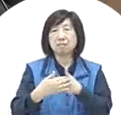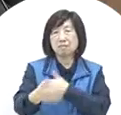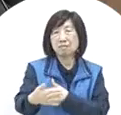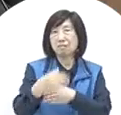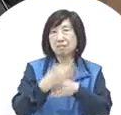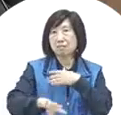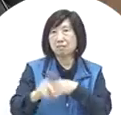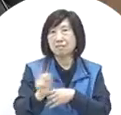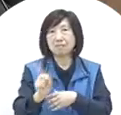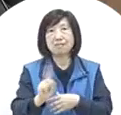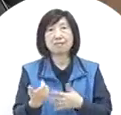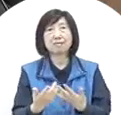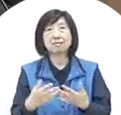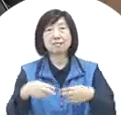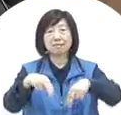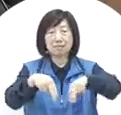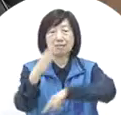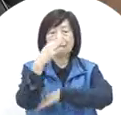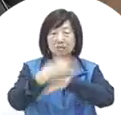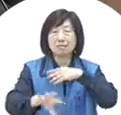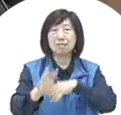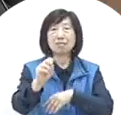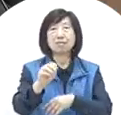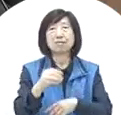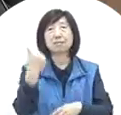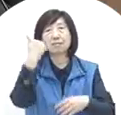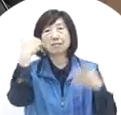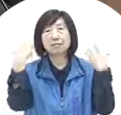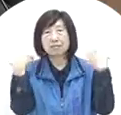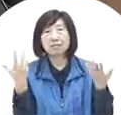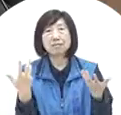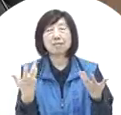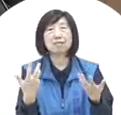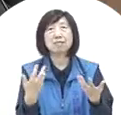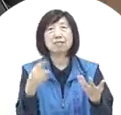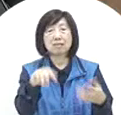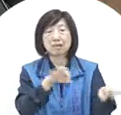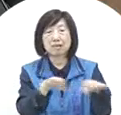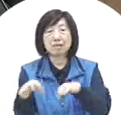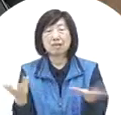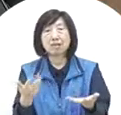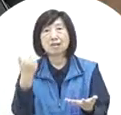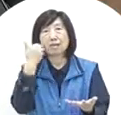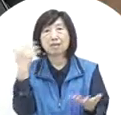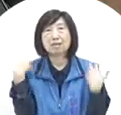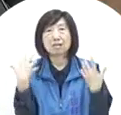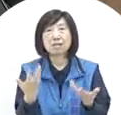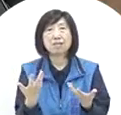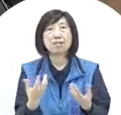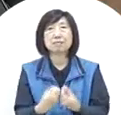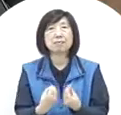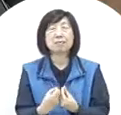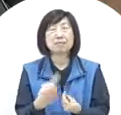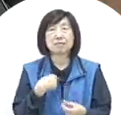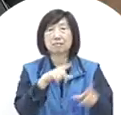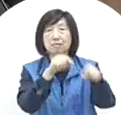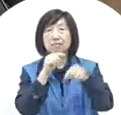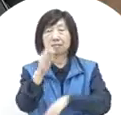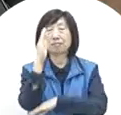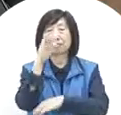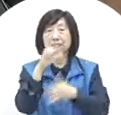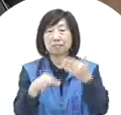题，行政有没有疏失，谁该为这整个延误来负责。他也依照政府资讯公开